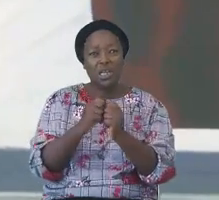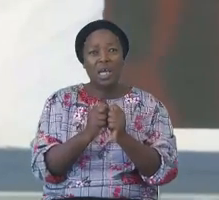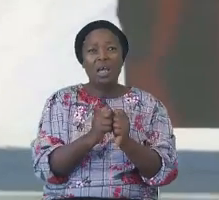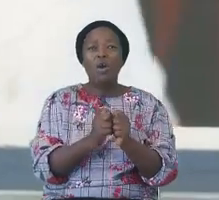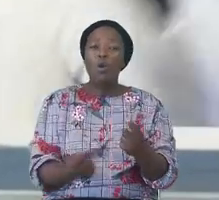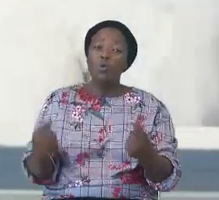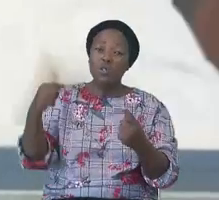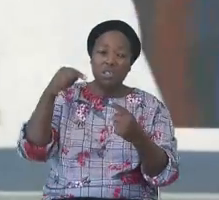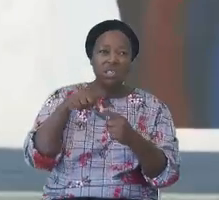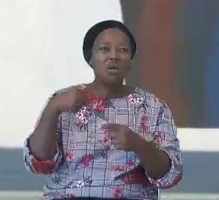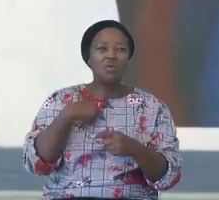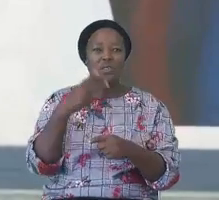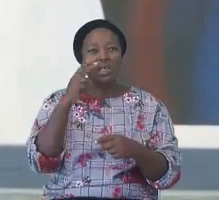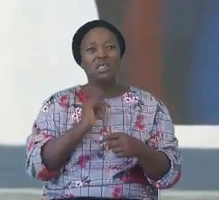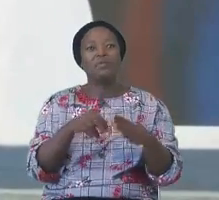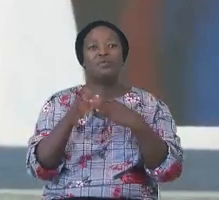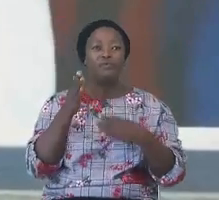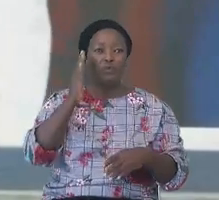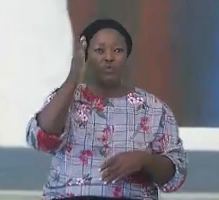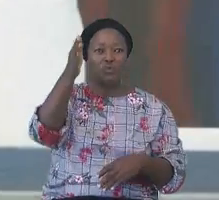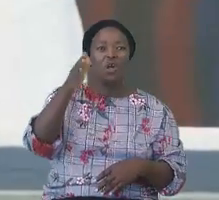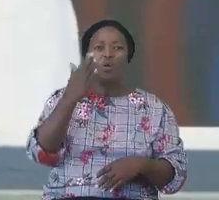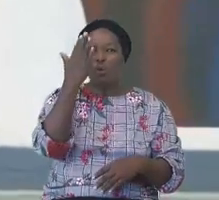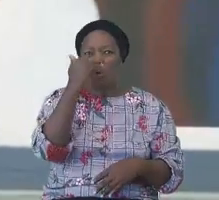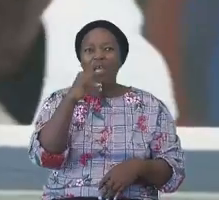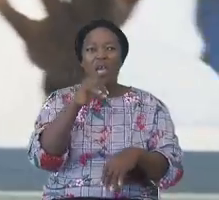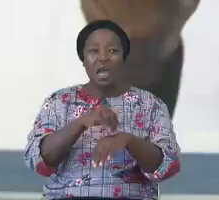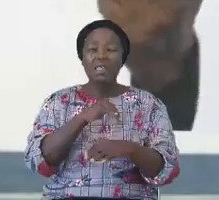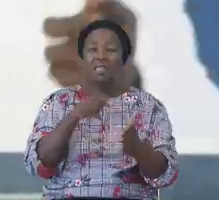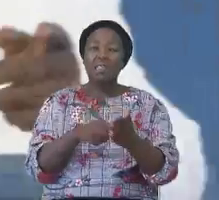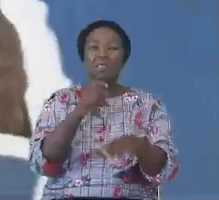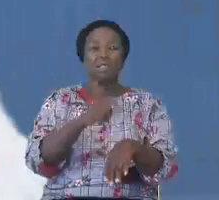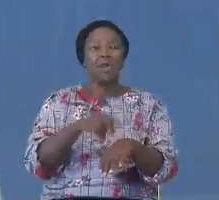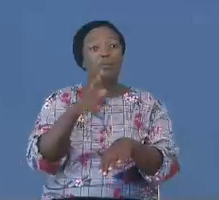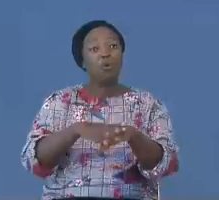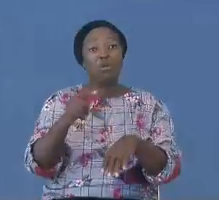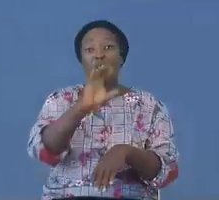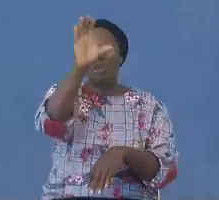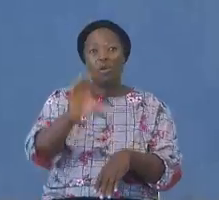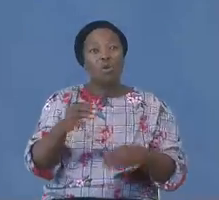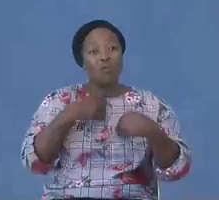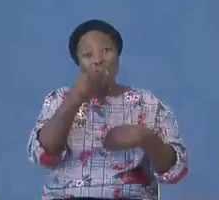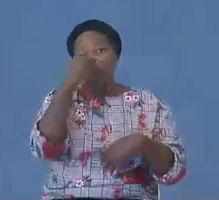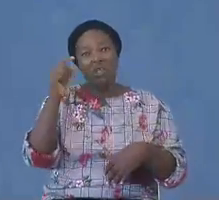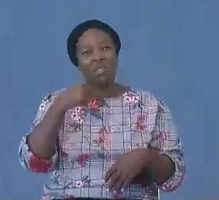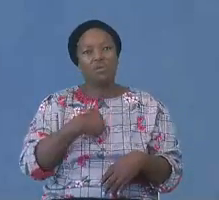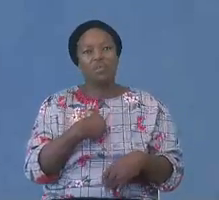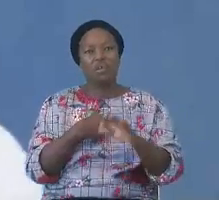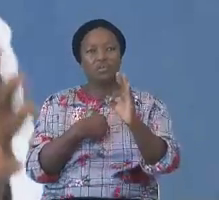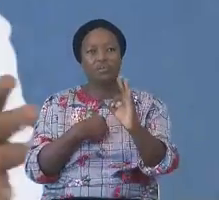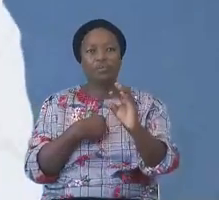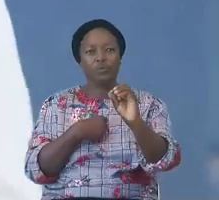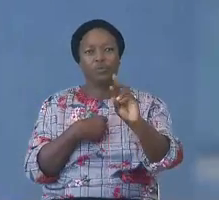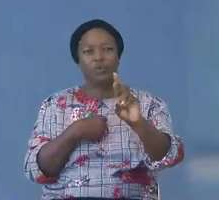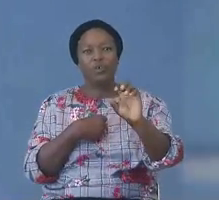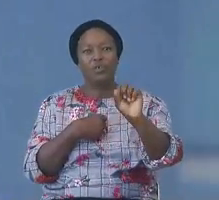infini, et nous serons ensemble jusqu'à l'avenir infini. Pourquoi en ce moment, sur la